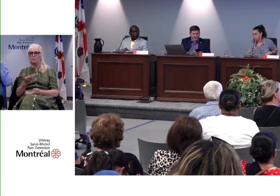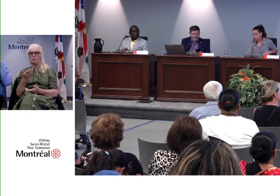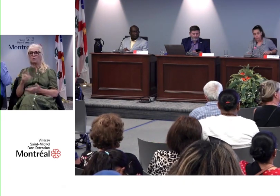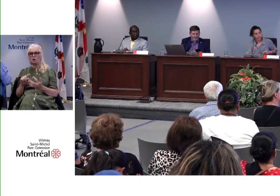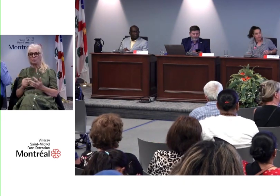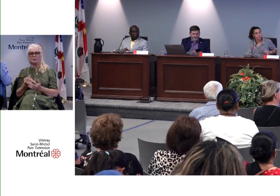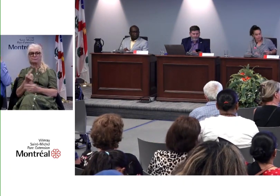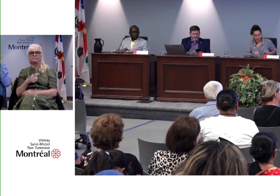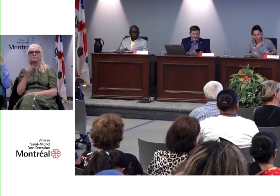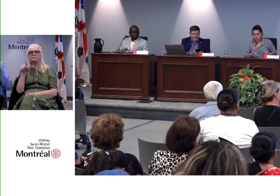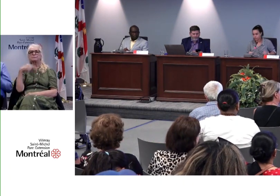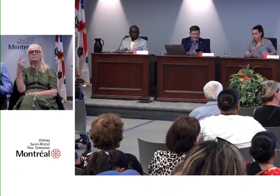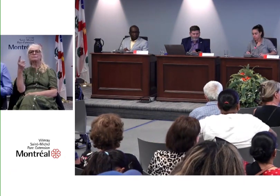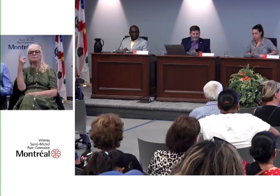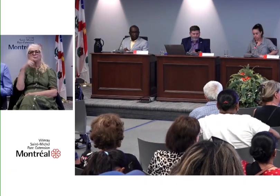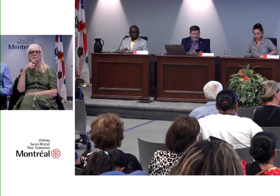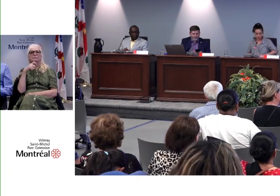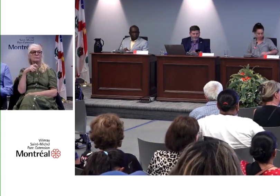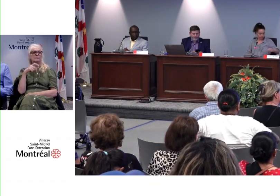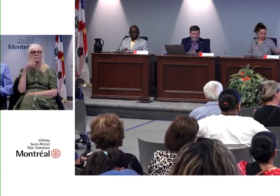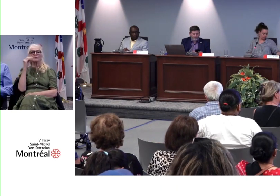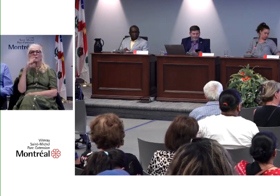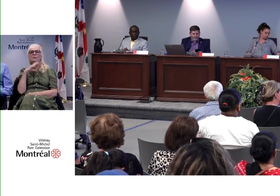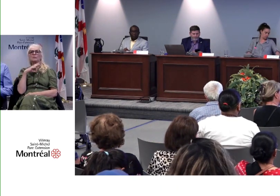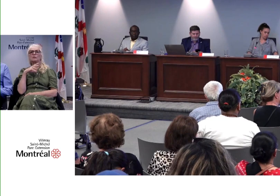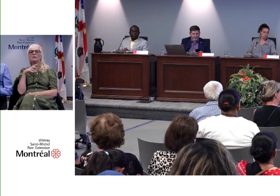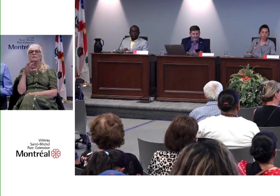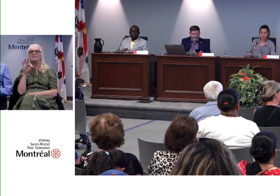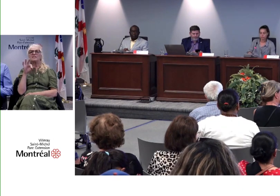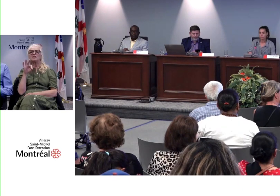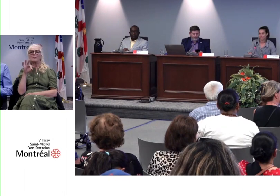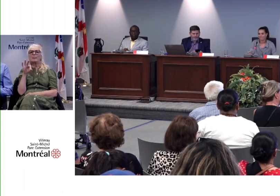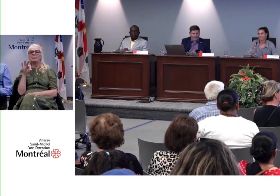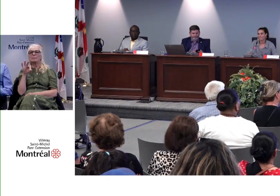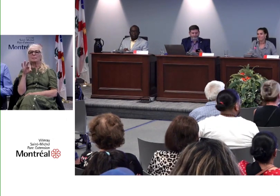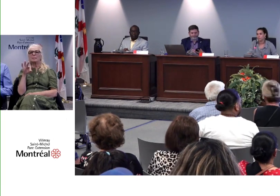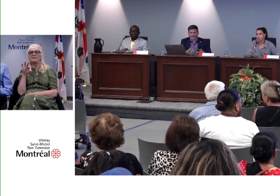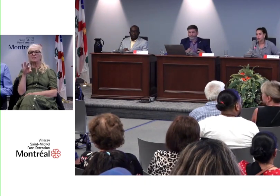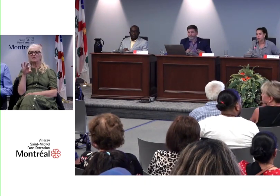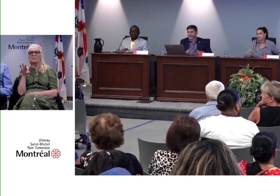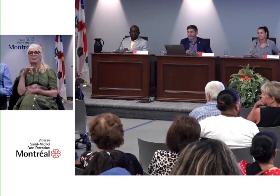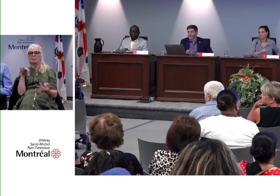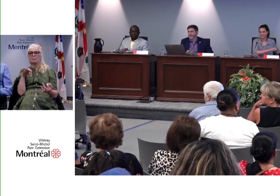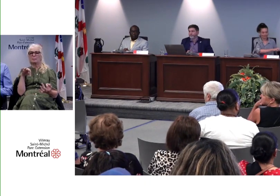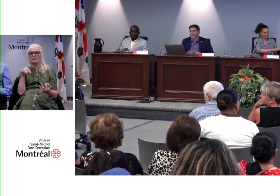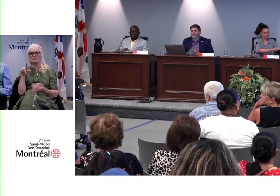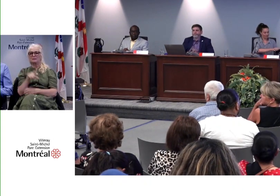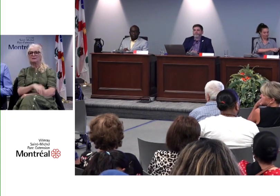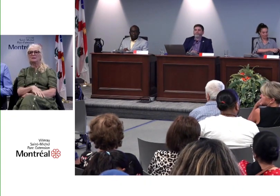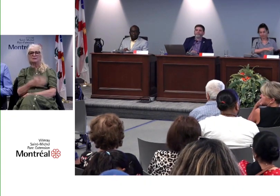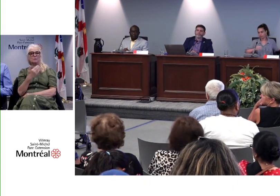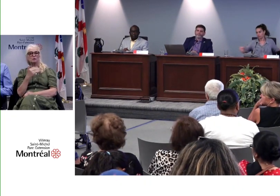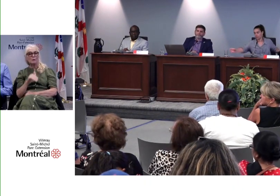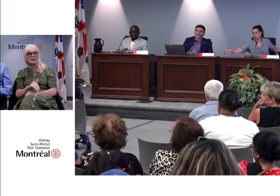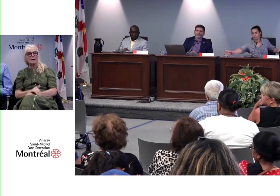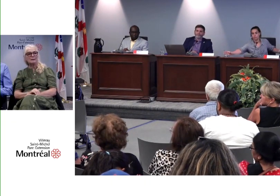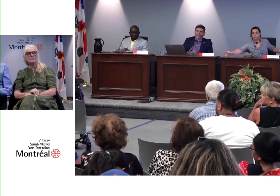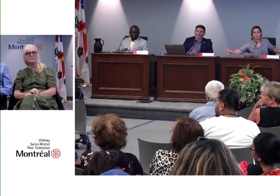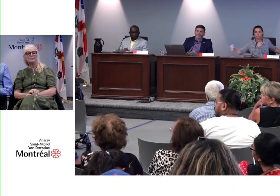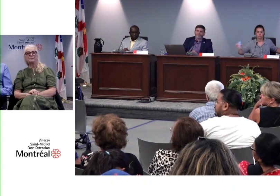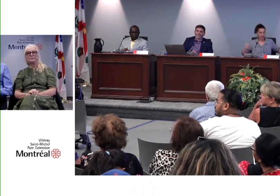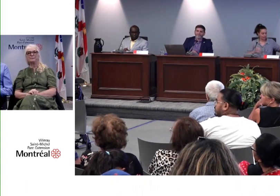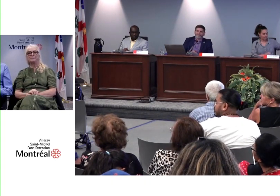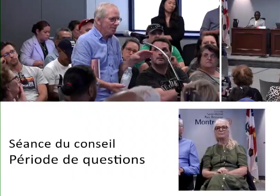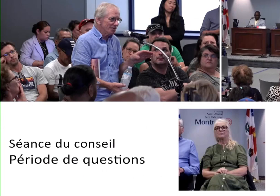alors notre prochaine question et de me suivre qui est déjà au micro bonsoir bonsoir ok